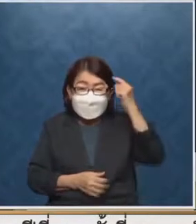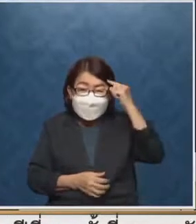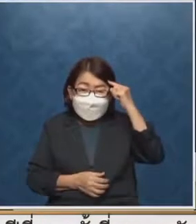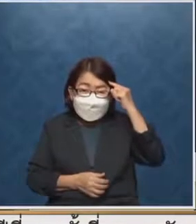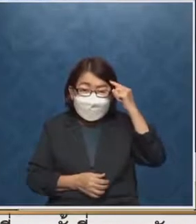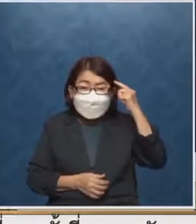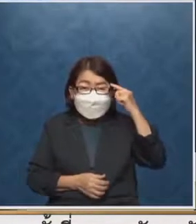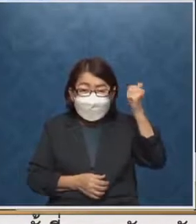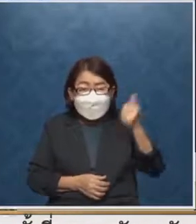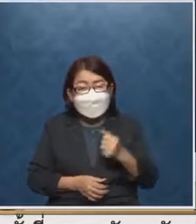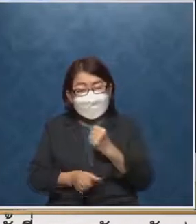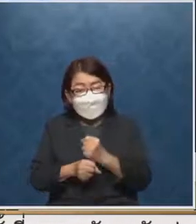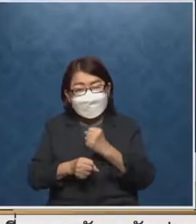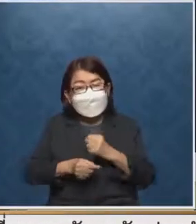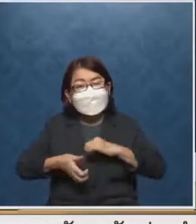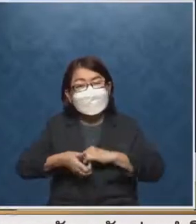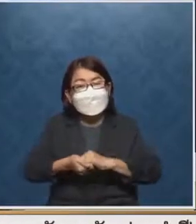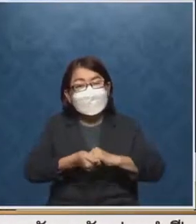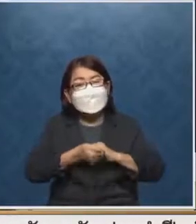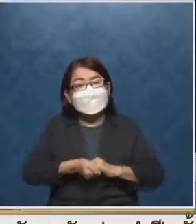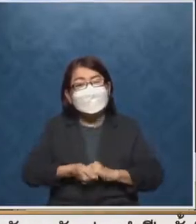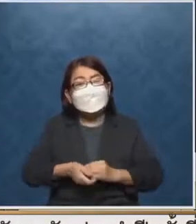านแบบมีเครือข่ายเข้มแข็ง